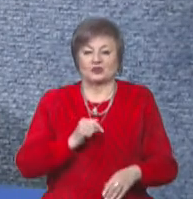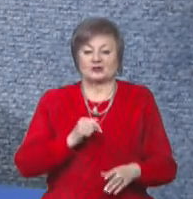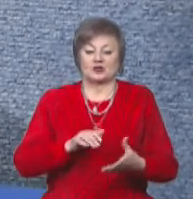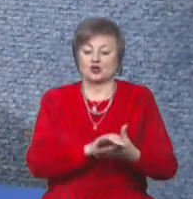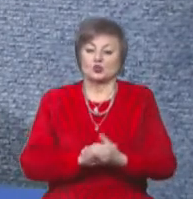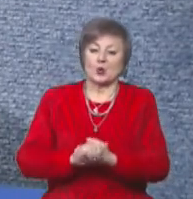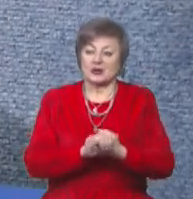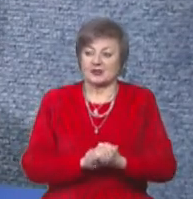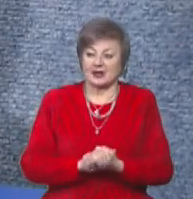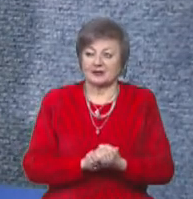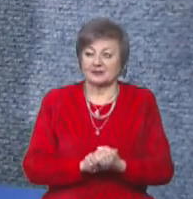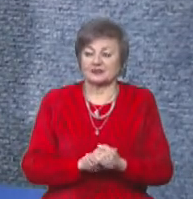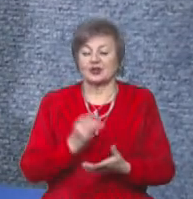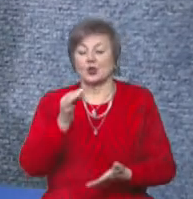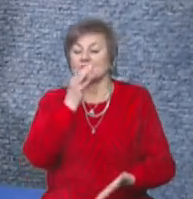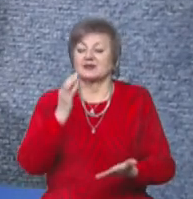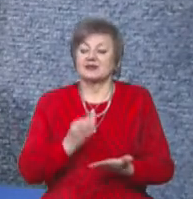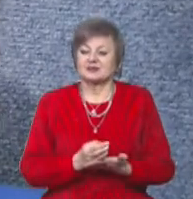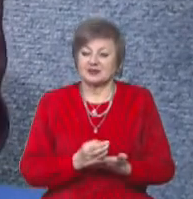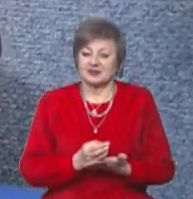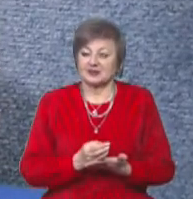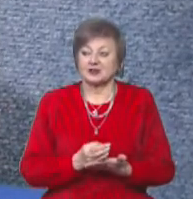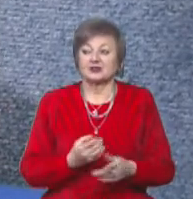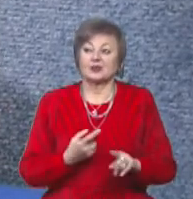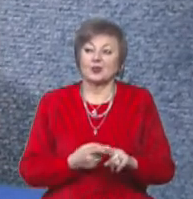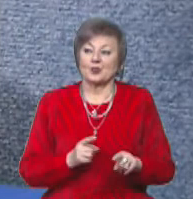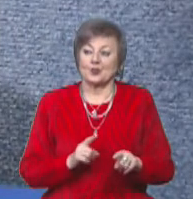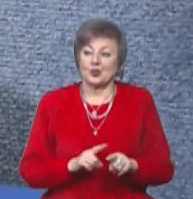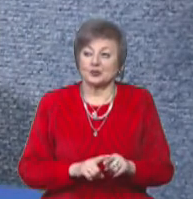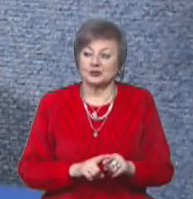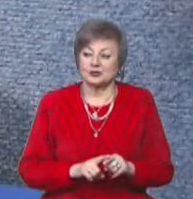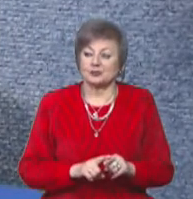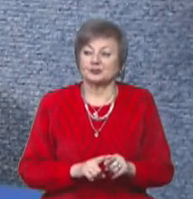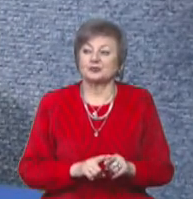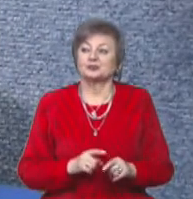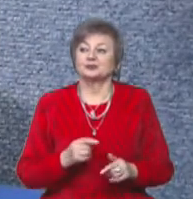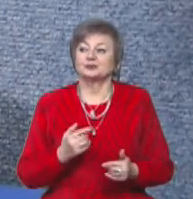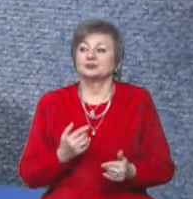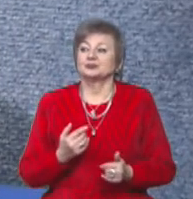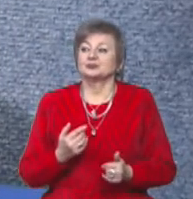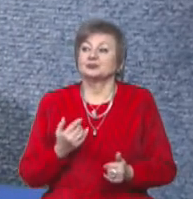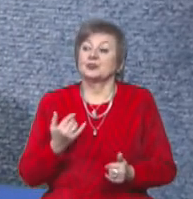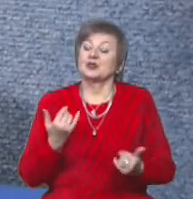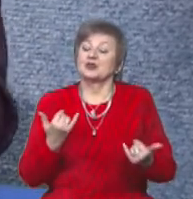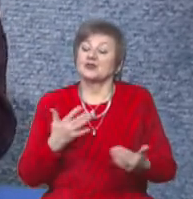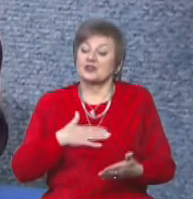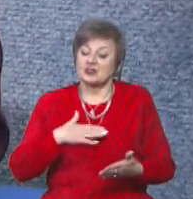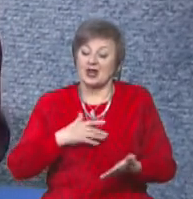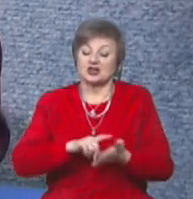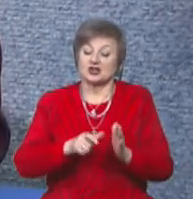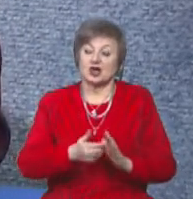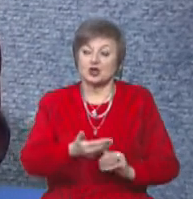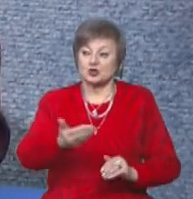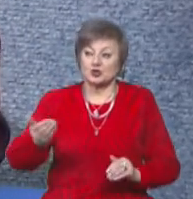солідарності і відповідальності у цій вечірній темі дня. В нашій студії